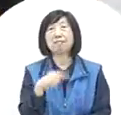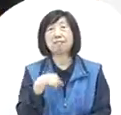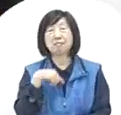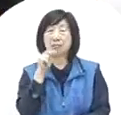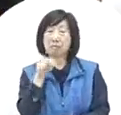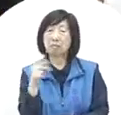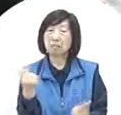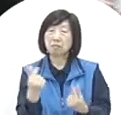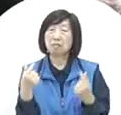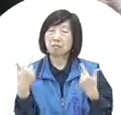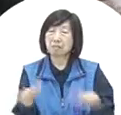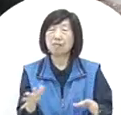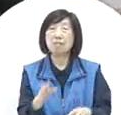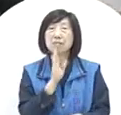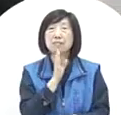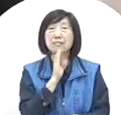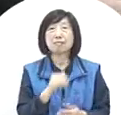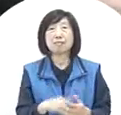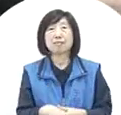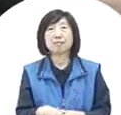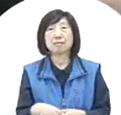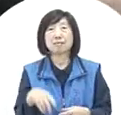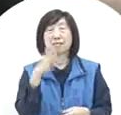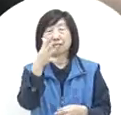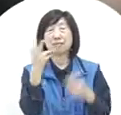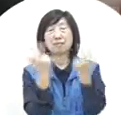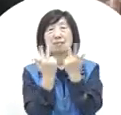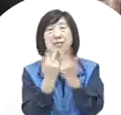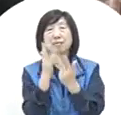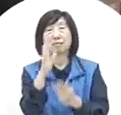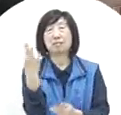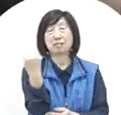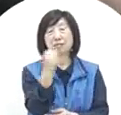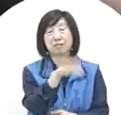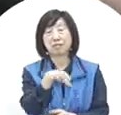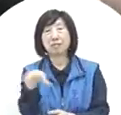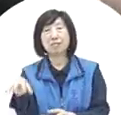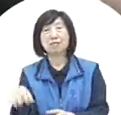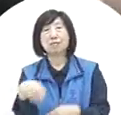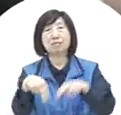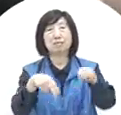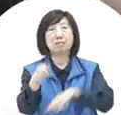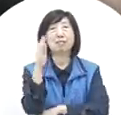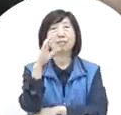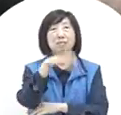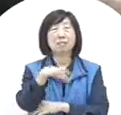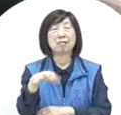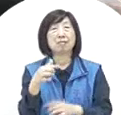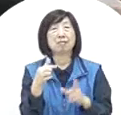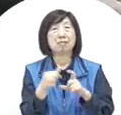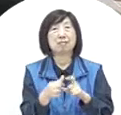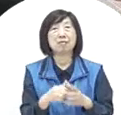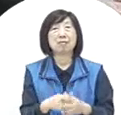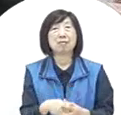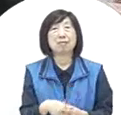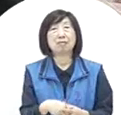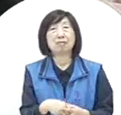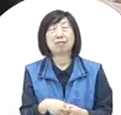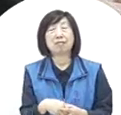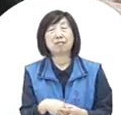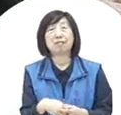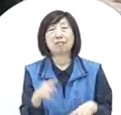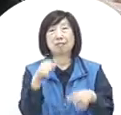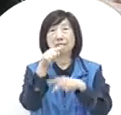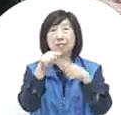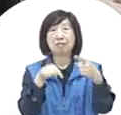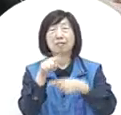多哦。市长，我们新北市，请问我们新北市有几个这个行政区呢？ 易秋，不好意思，是不是容我报 告一下？这个、 哦、 我们平均